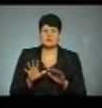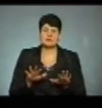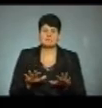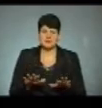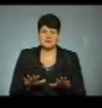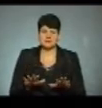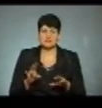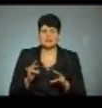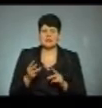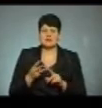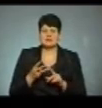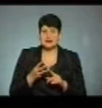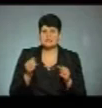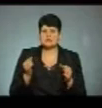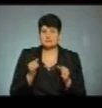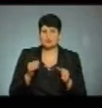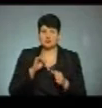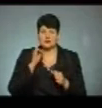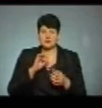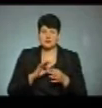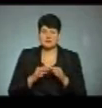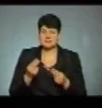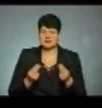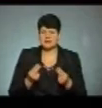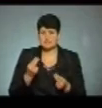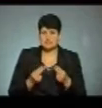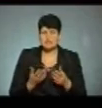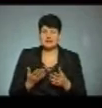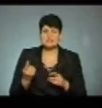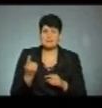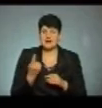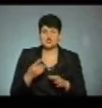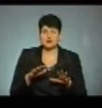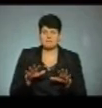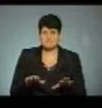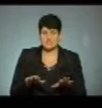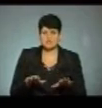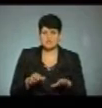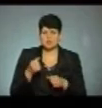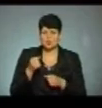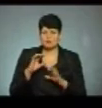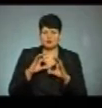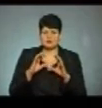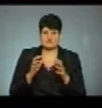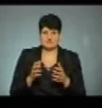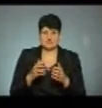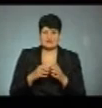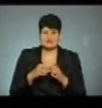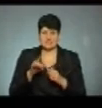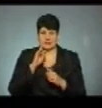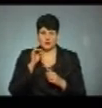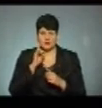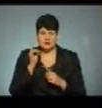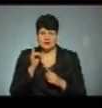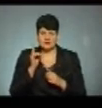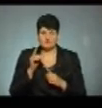на 3-х зимових юнацьких олімпійських іграх в Лозанні і за 1-е місце в Кубку світу серед юнаків